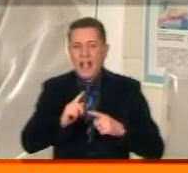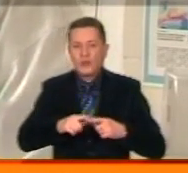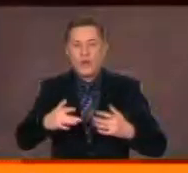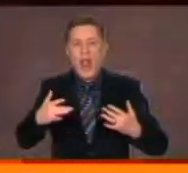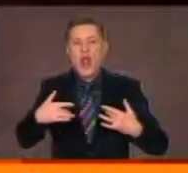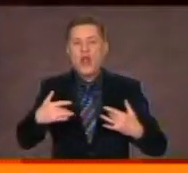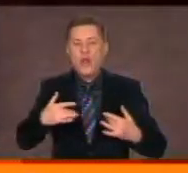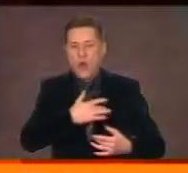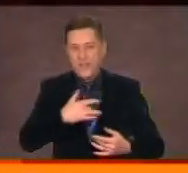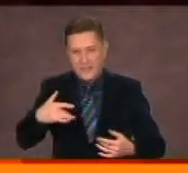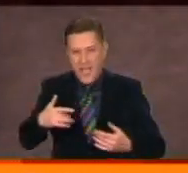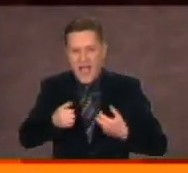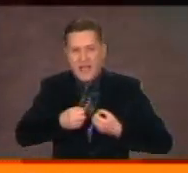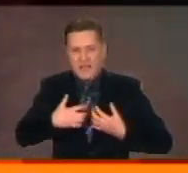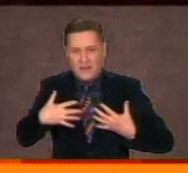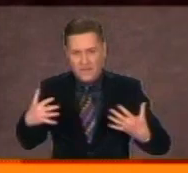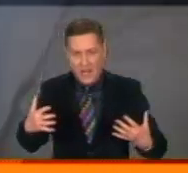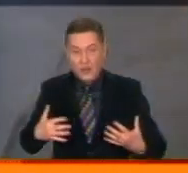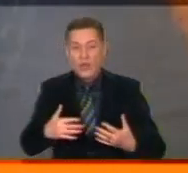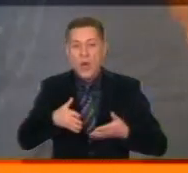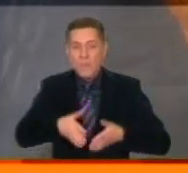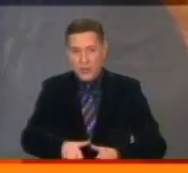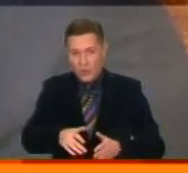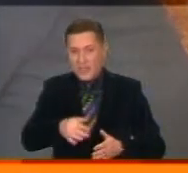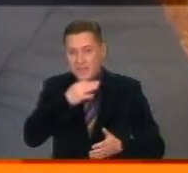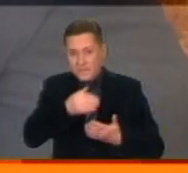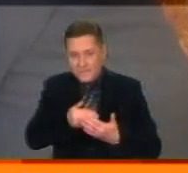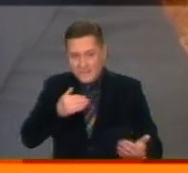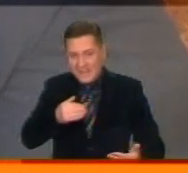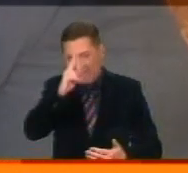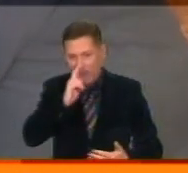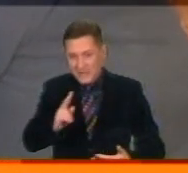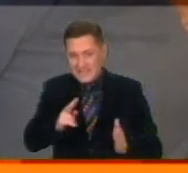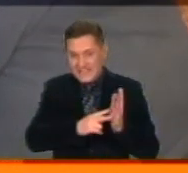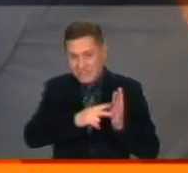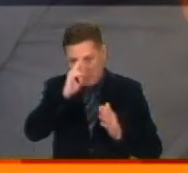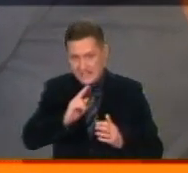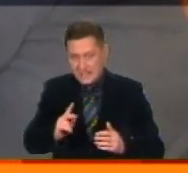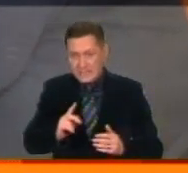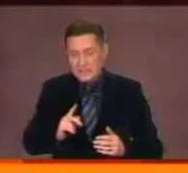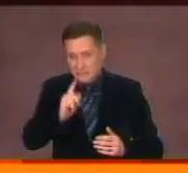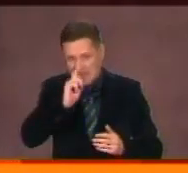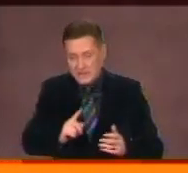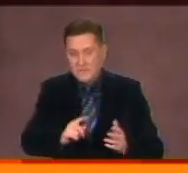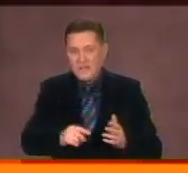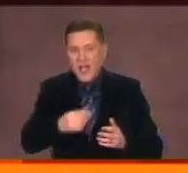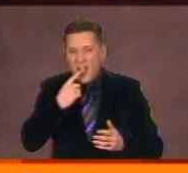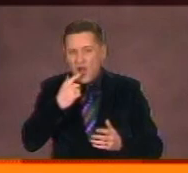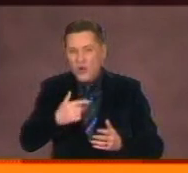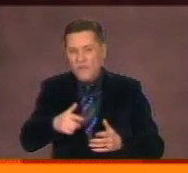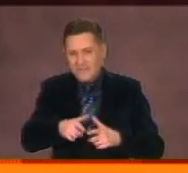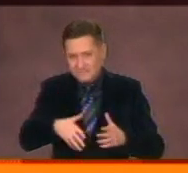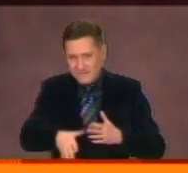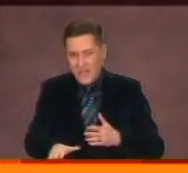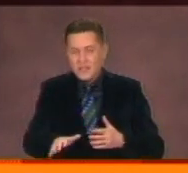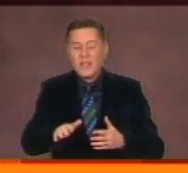открывает Пологи в Ольги сталися ранише на два мисяци изз серьёзными ускладненнями у НКИ не спод вкрилася кровотеча и ликарям